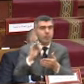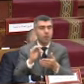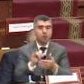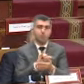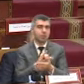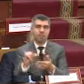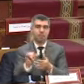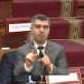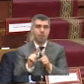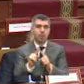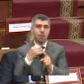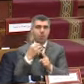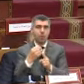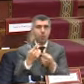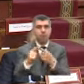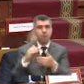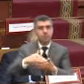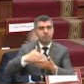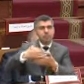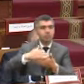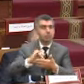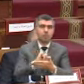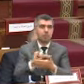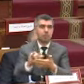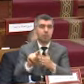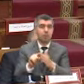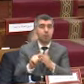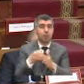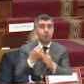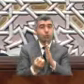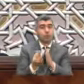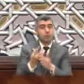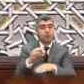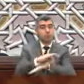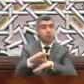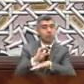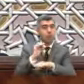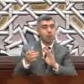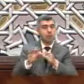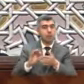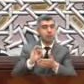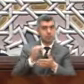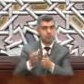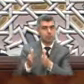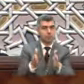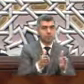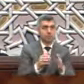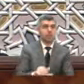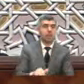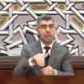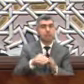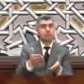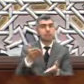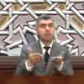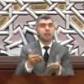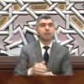سونس نجيبوا حاسوب وغيره، حنا كنهضروا على خلق مؤسسات. شكرا. انتهى الوقت، نمر الى تعقيب الفريق الاستقلالي الوحده